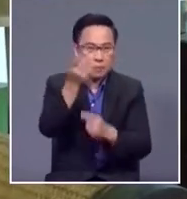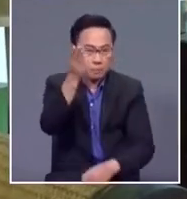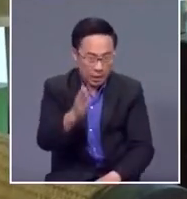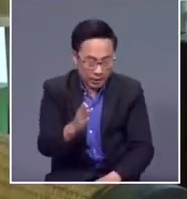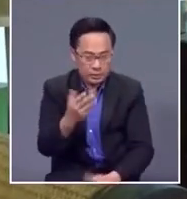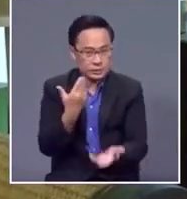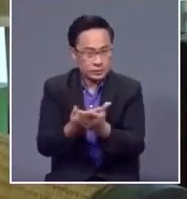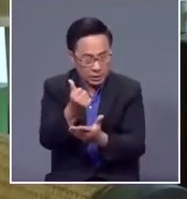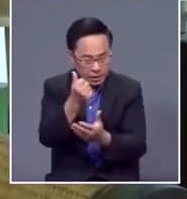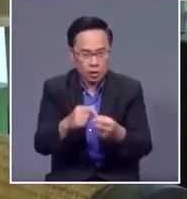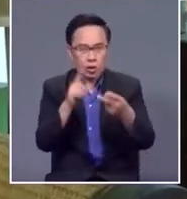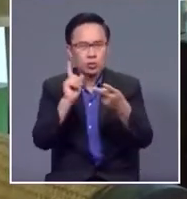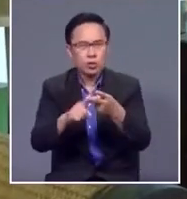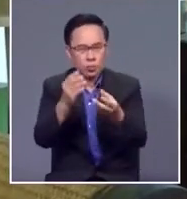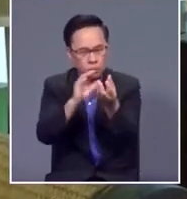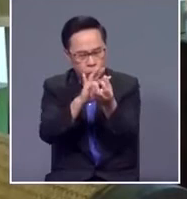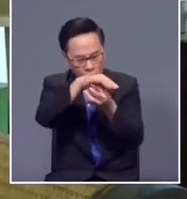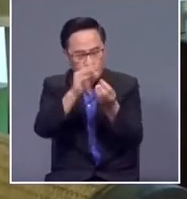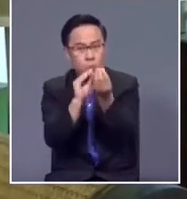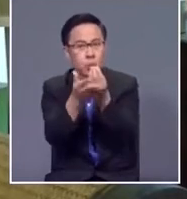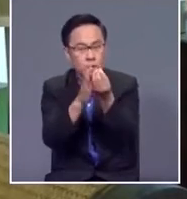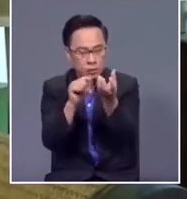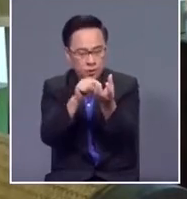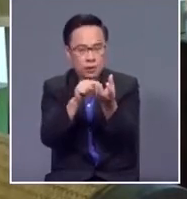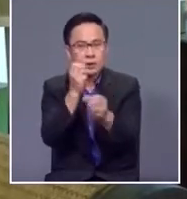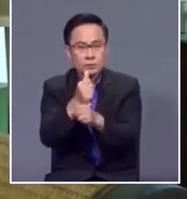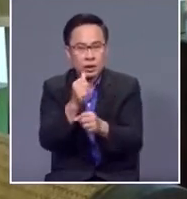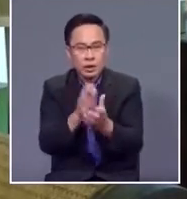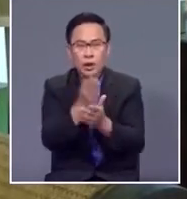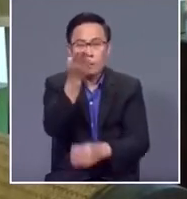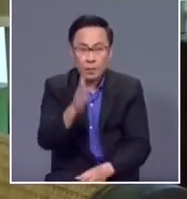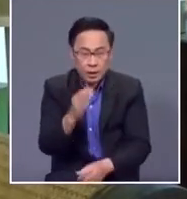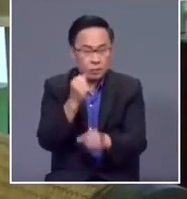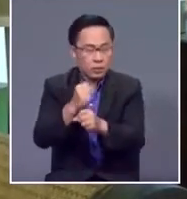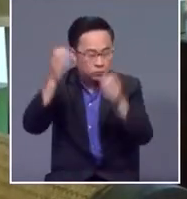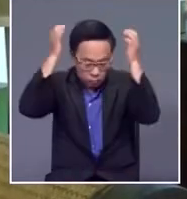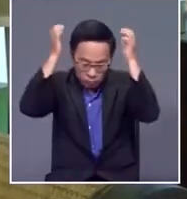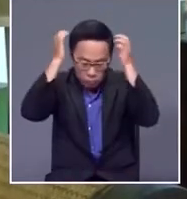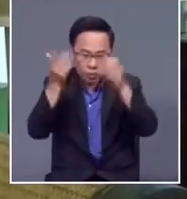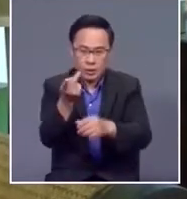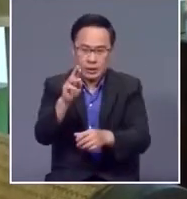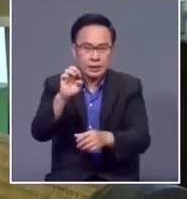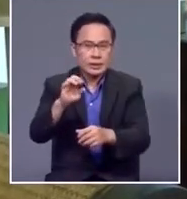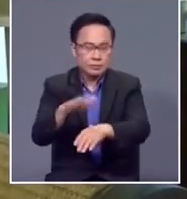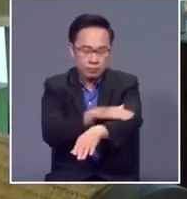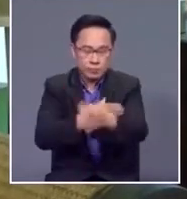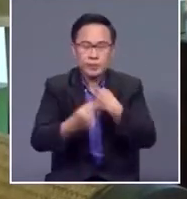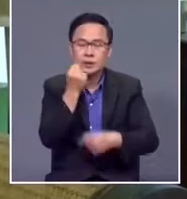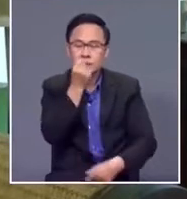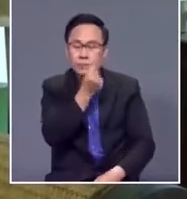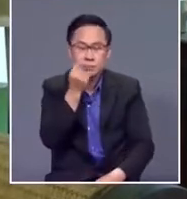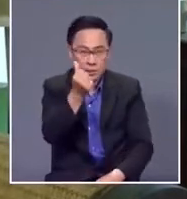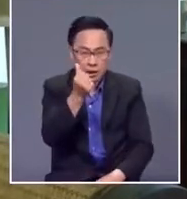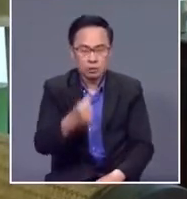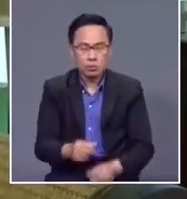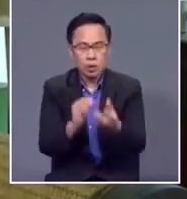ใบเอามาทำเป็นสารสกัดมาทำเป็นพวกแชมพูสระผมเป็นครีมนวดเป็นลิปบาล์มลิปกลอสแต่